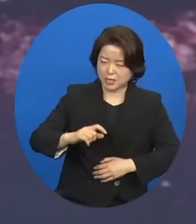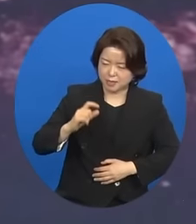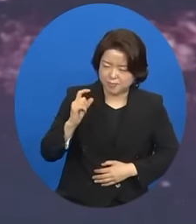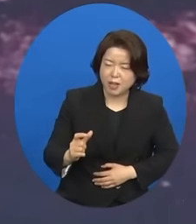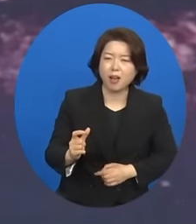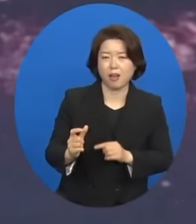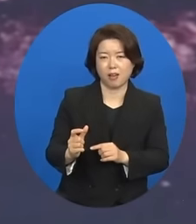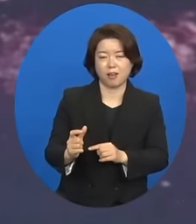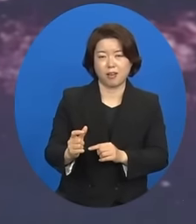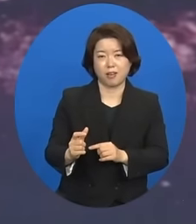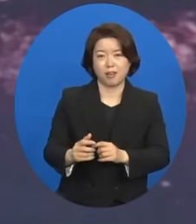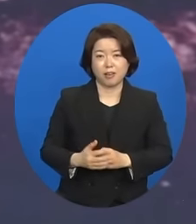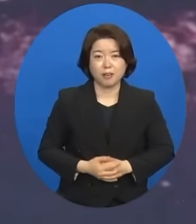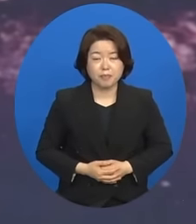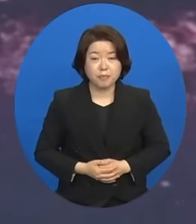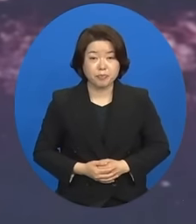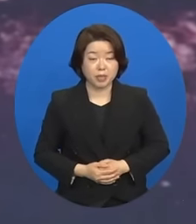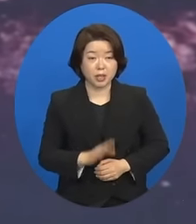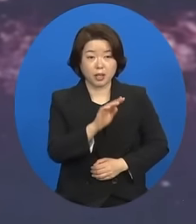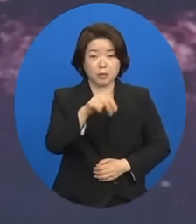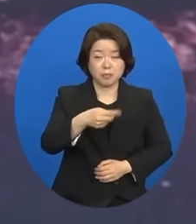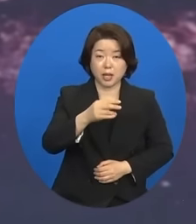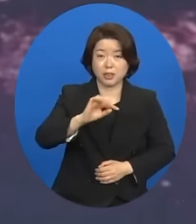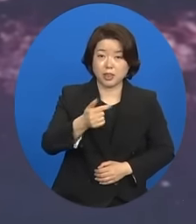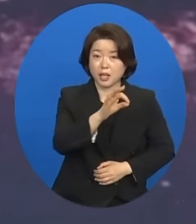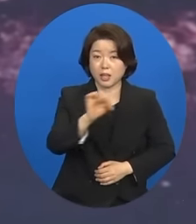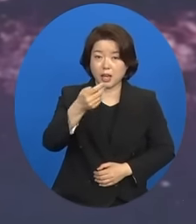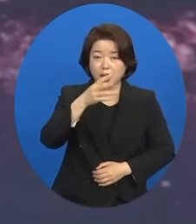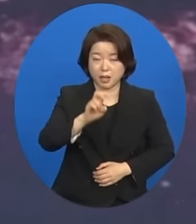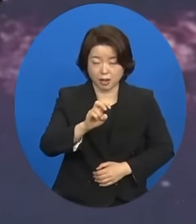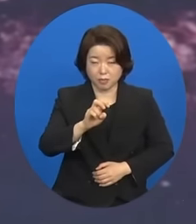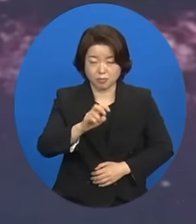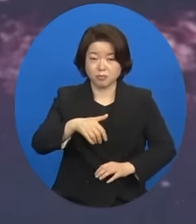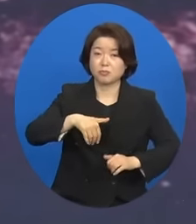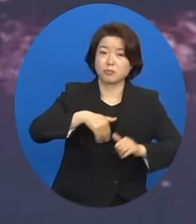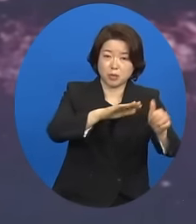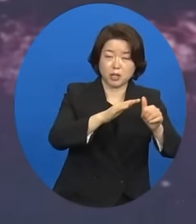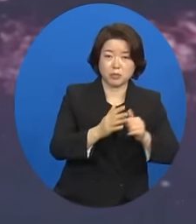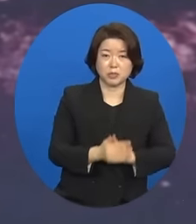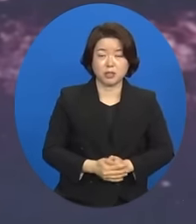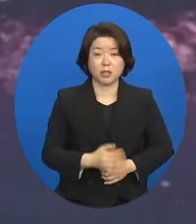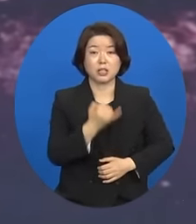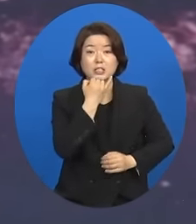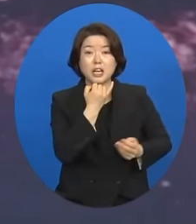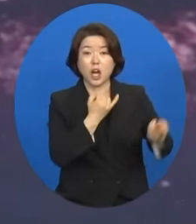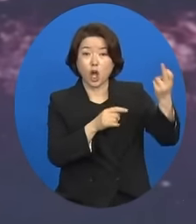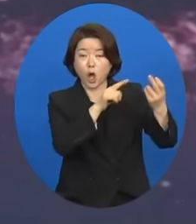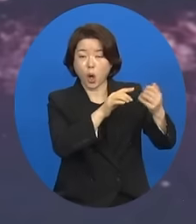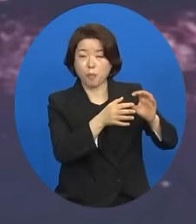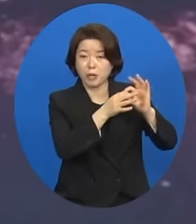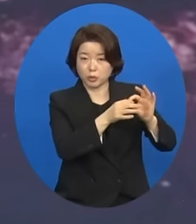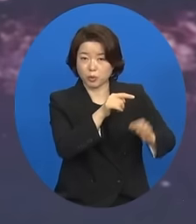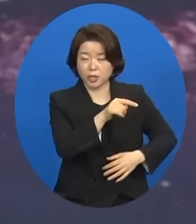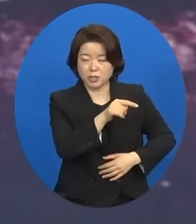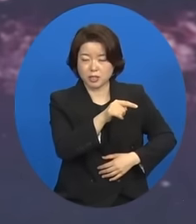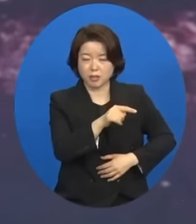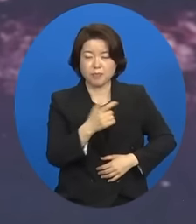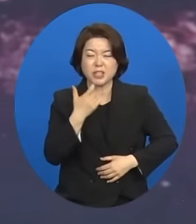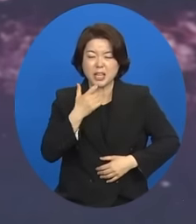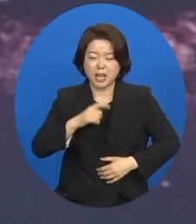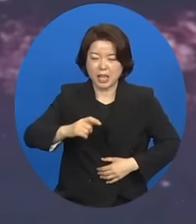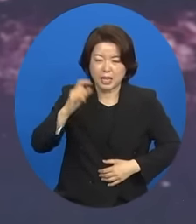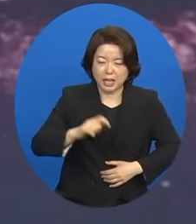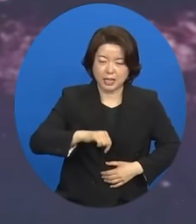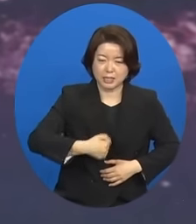몰라요 그니까 하나님은 바단 아람이는 곳을 보내서 라바이라고 하는 사람이 채찍을 통해서 그 야곱의 그 강력